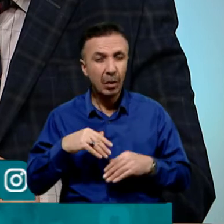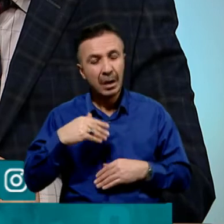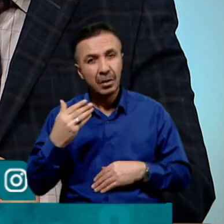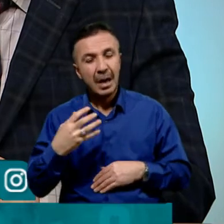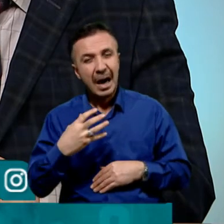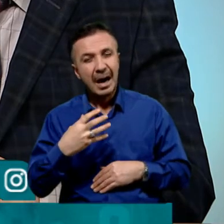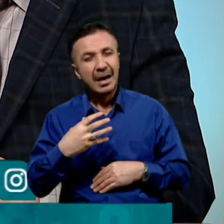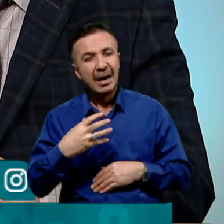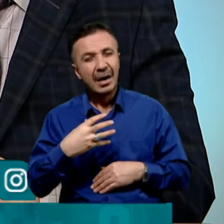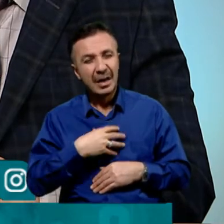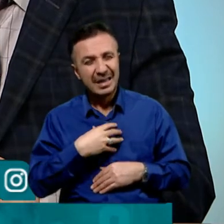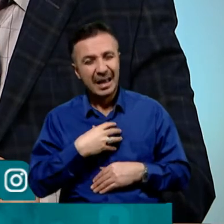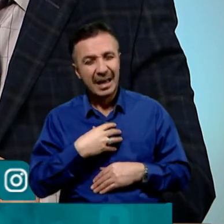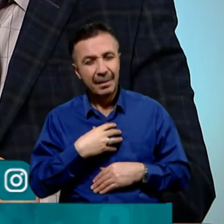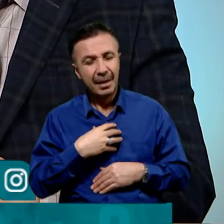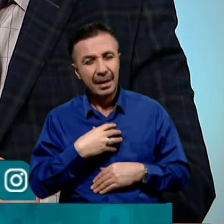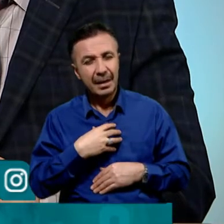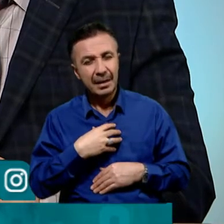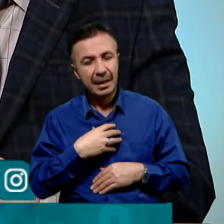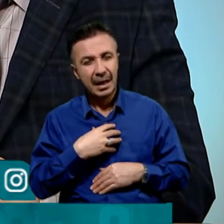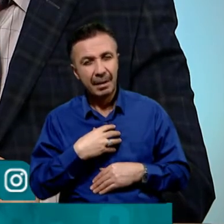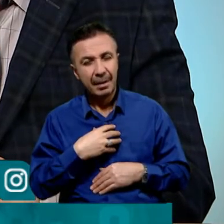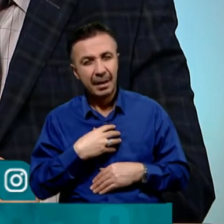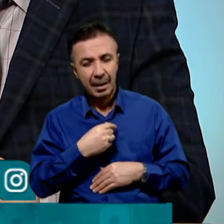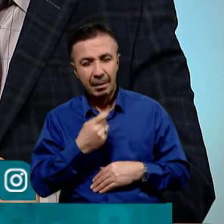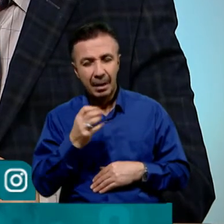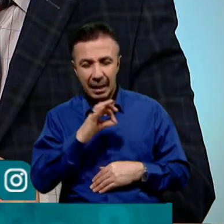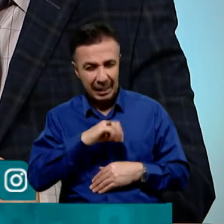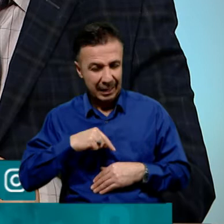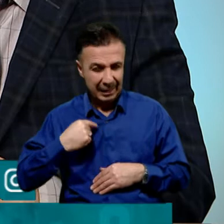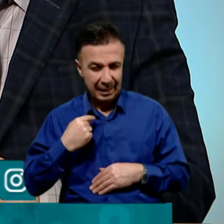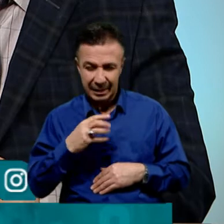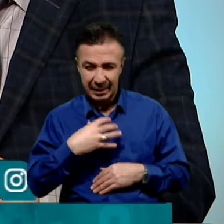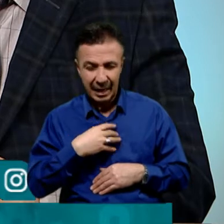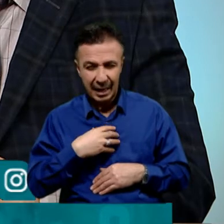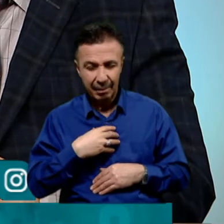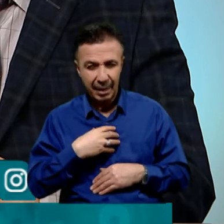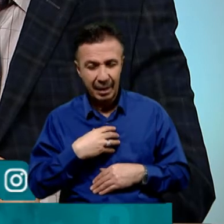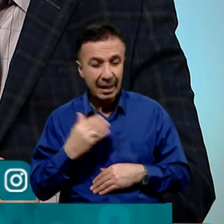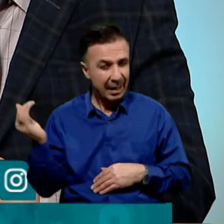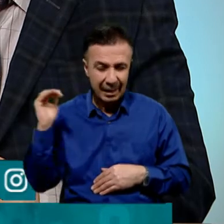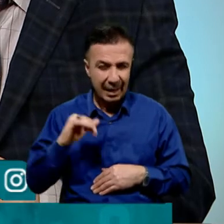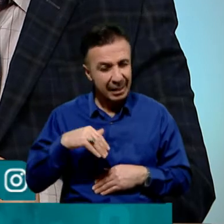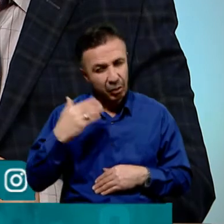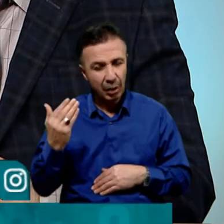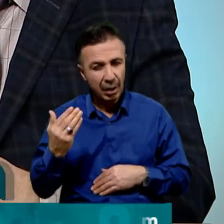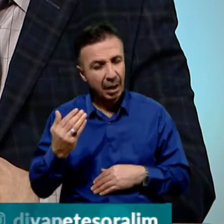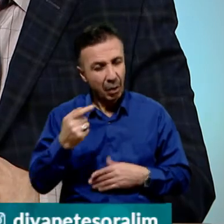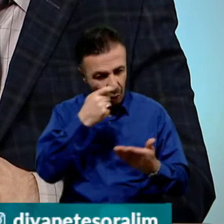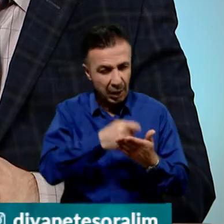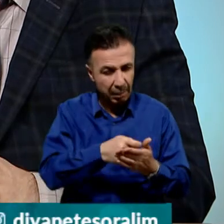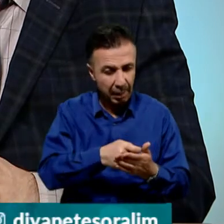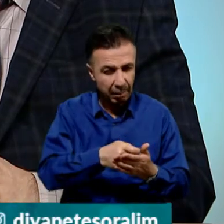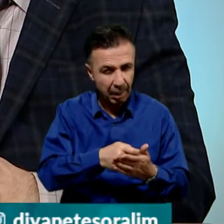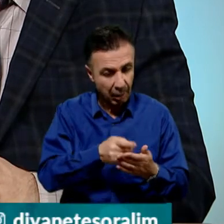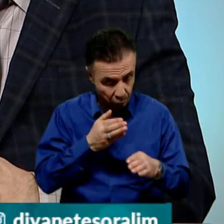sahibi çıkarsa bunu benim kendim ödemem gerekiyormuş. Doğru mu? Soralım. Bazı düzeltilecek yerler de var. Onları da düzeltmiş olalım